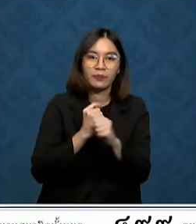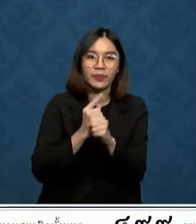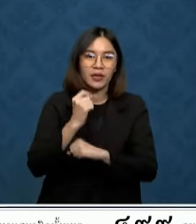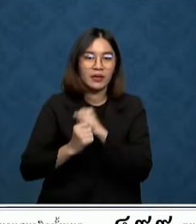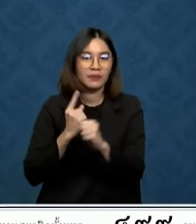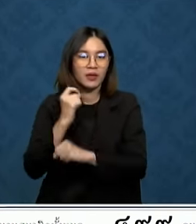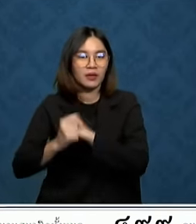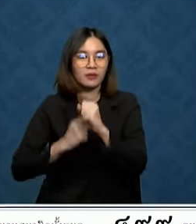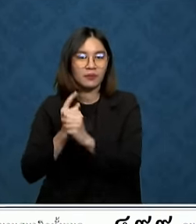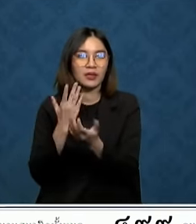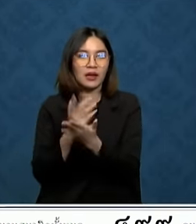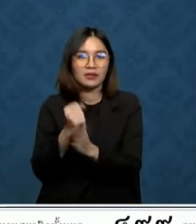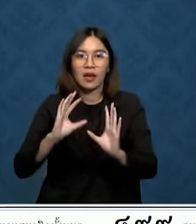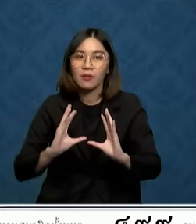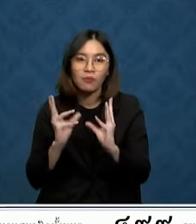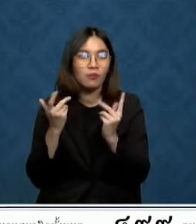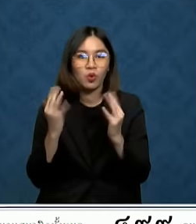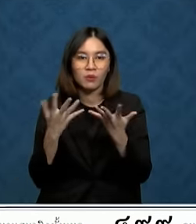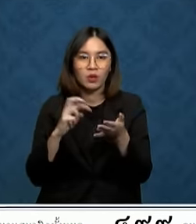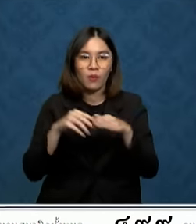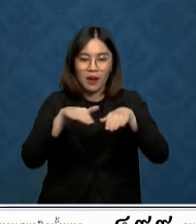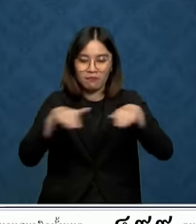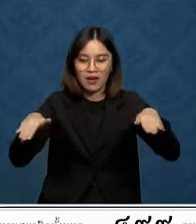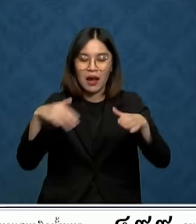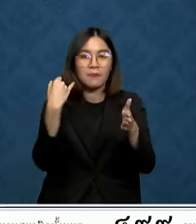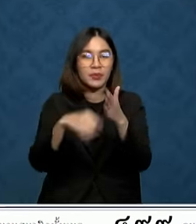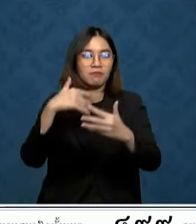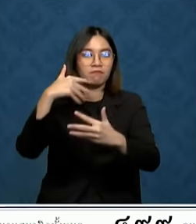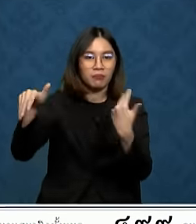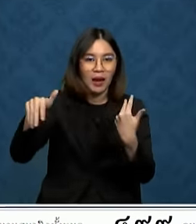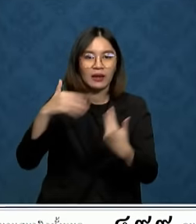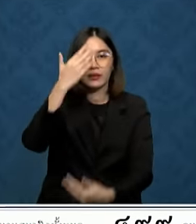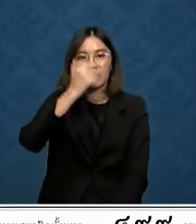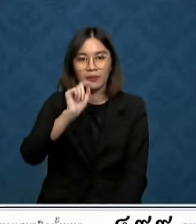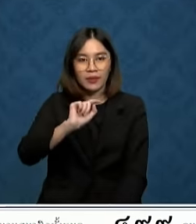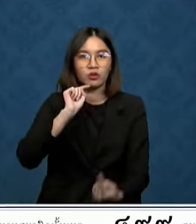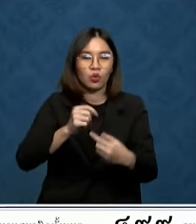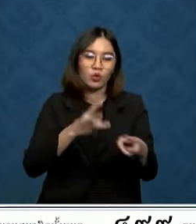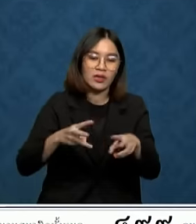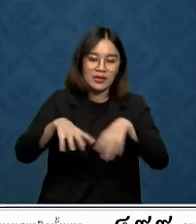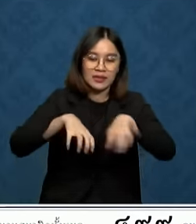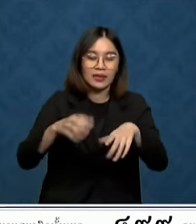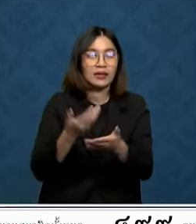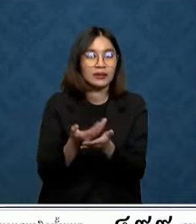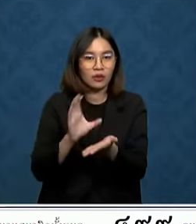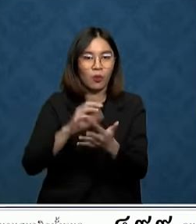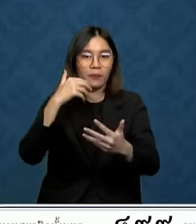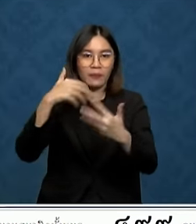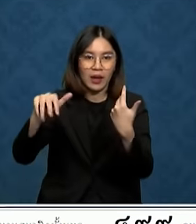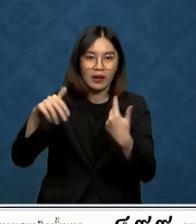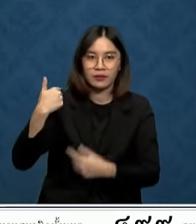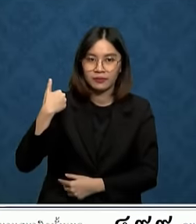ใช้ไม่หมดเอานะคะแล้วก็เป็นการสร้างมนัฐานที่ผิดๆที่จะทำให้การบริหารงบประมาณเนี่ยมันผิด